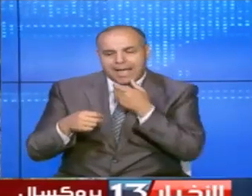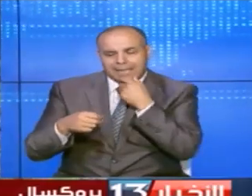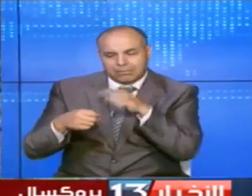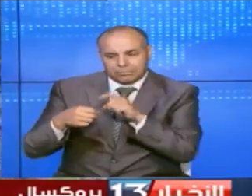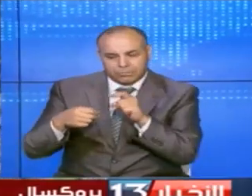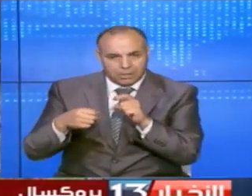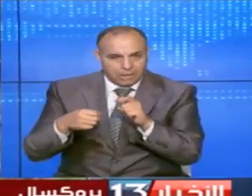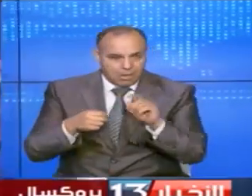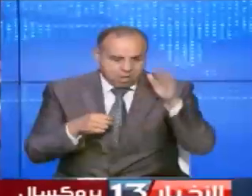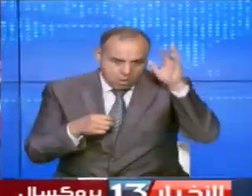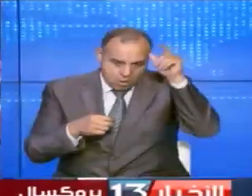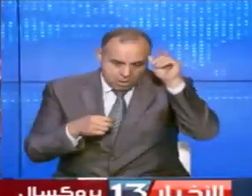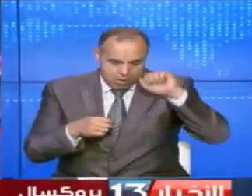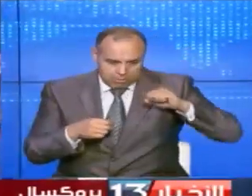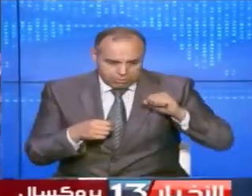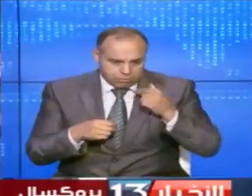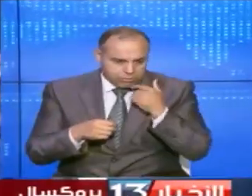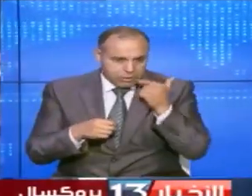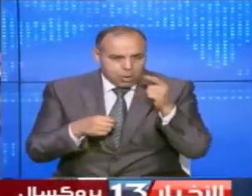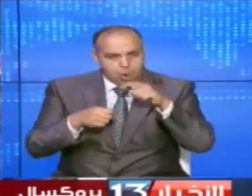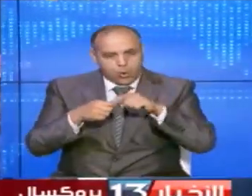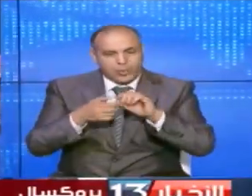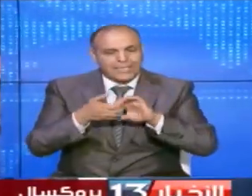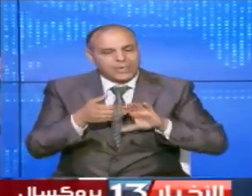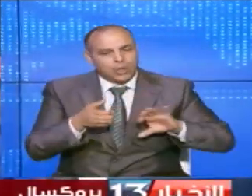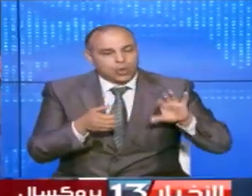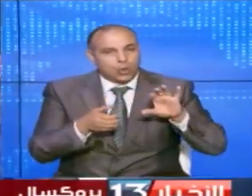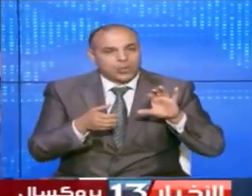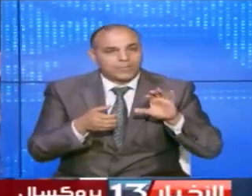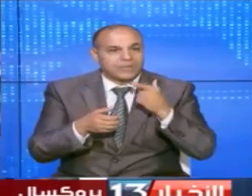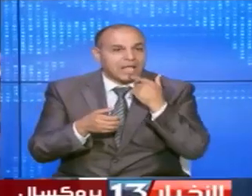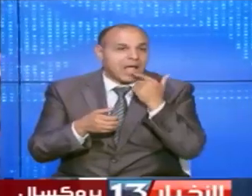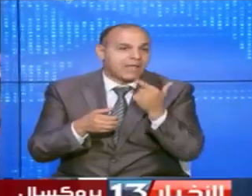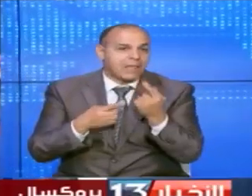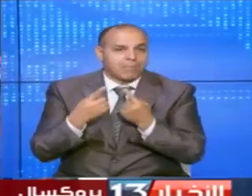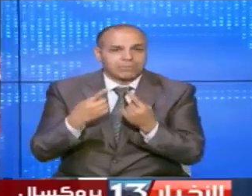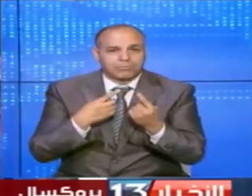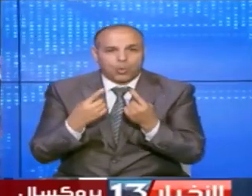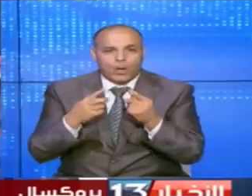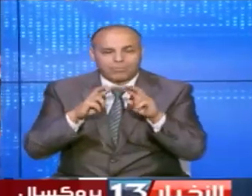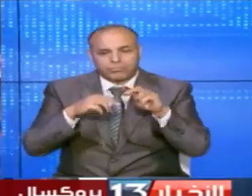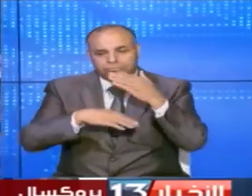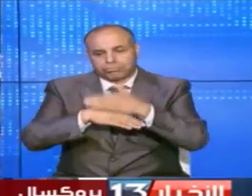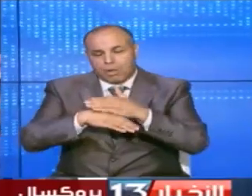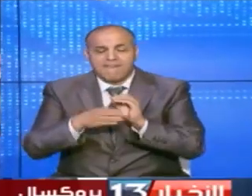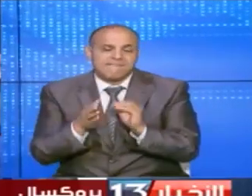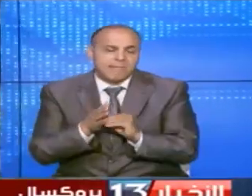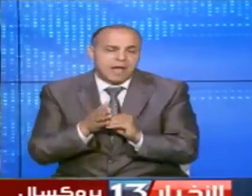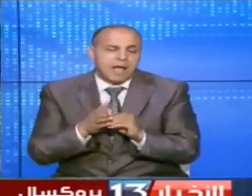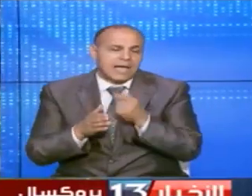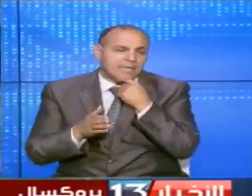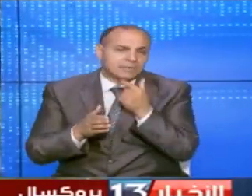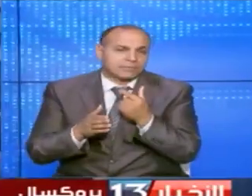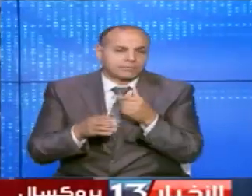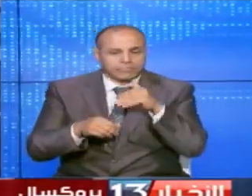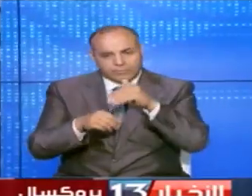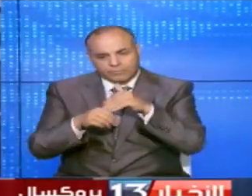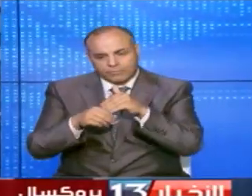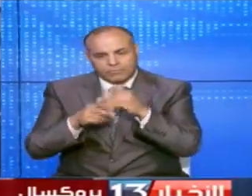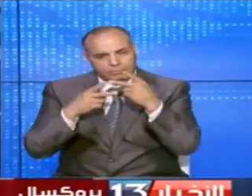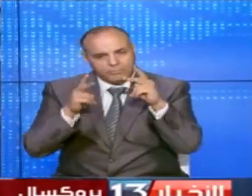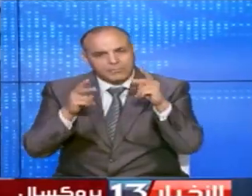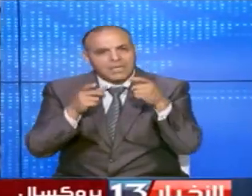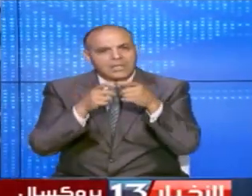وجمهوريه ايرلندا العضو في الاتحاد الاوروبي مع القيام بعمليات التفتيش الجمركيه و حق التصويت الممنوح